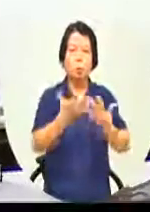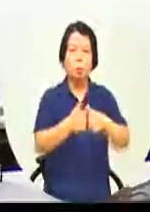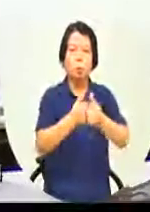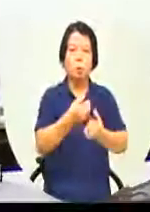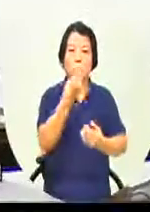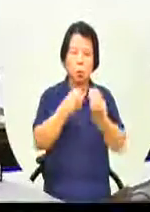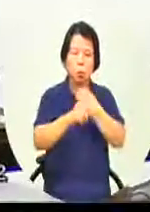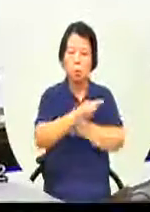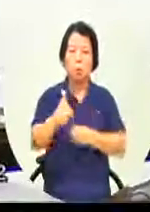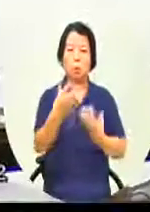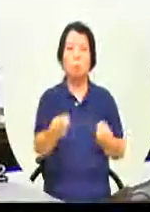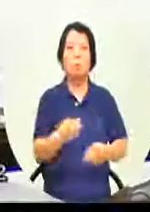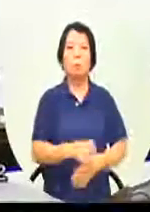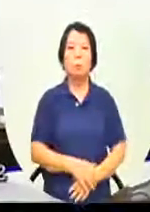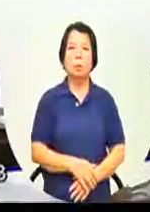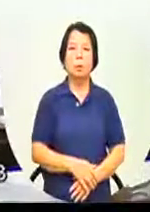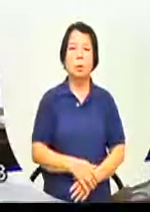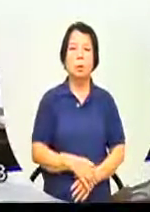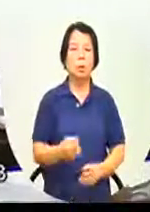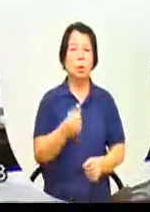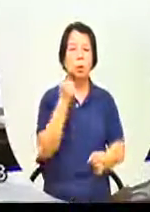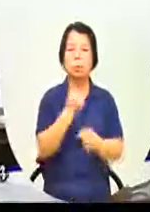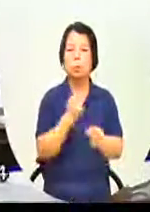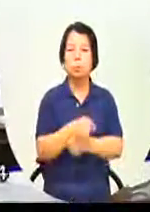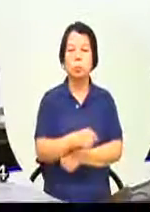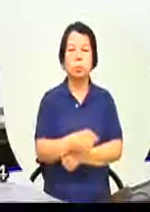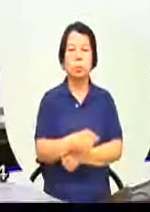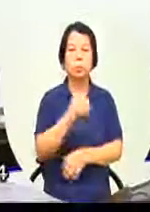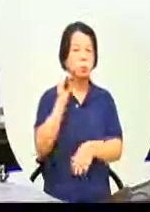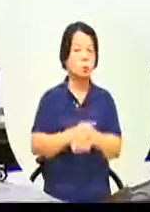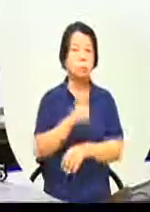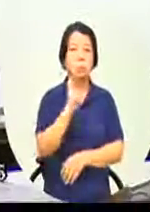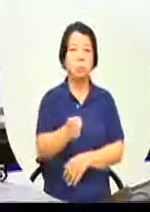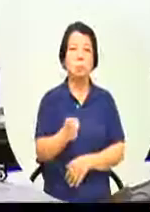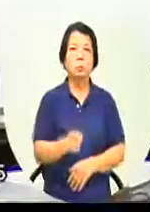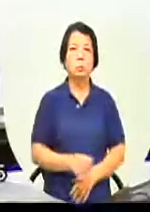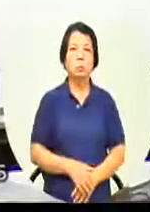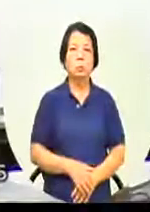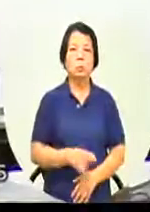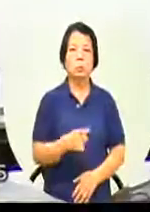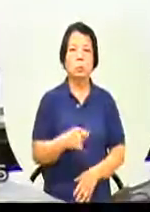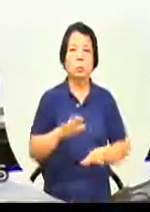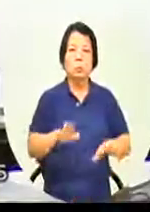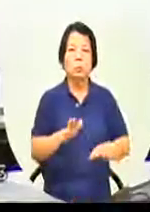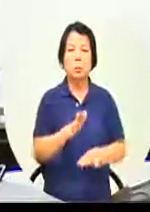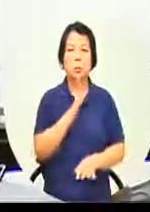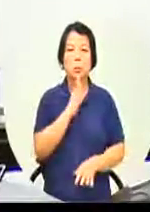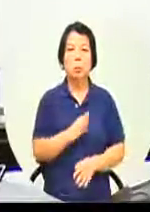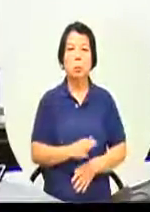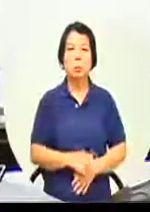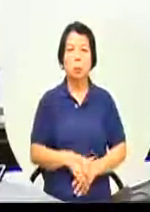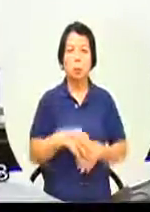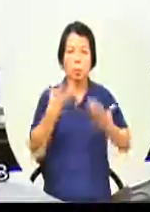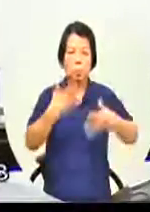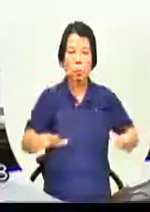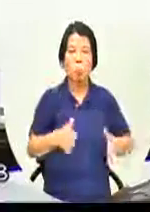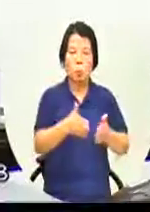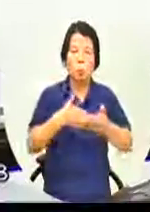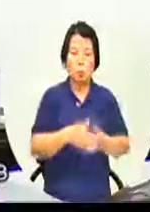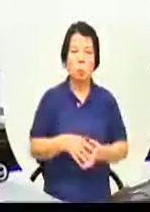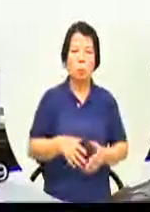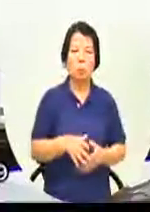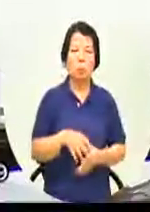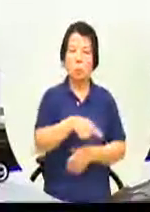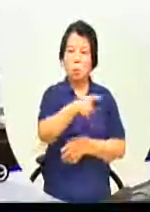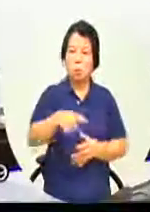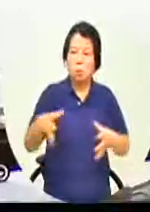材可以供应，也办不到。所以这其实是一个鸡生蛋蛋生鸡的，所以很多需要一起来共同努力。所